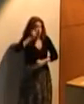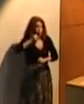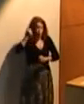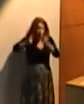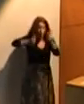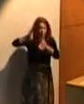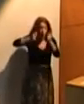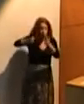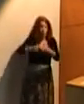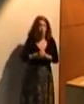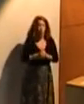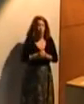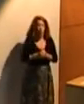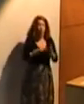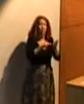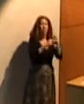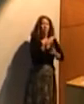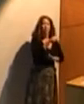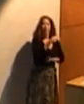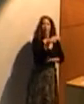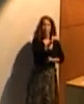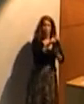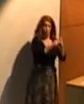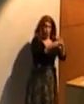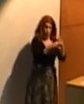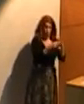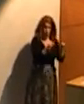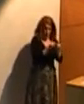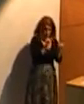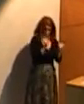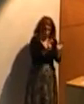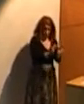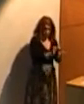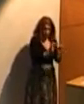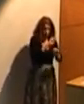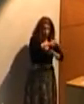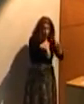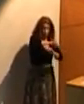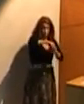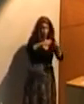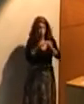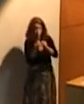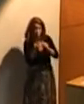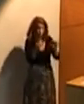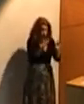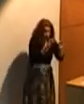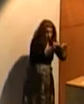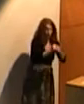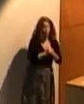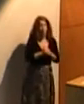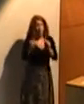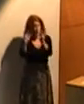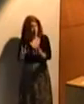les nanotechnologies pareil même échelle 1 au niveau des atomes des molécules les l'informatique